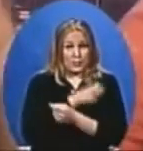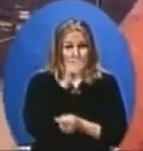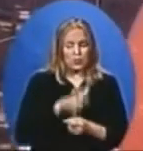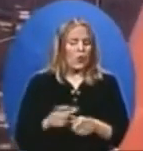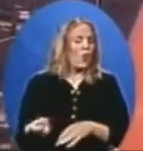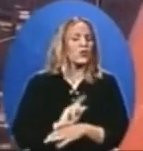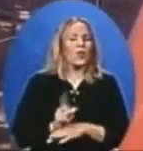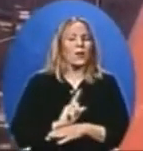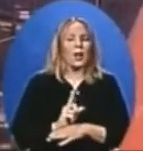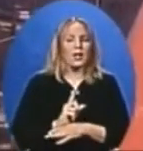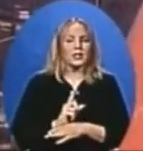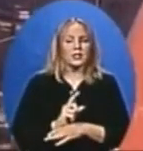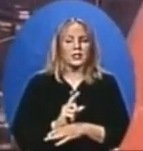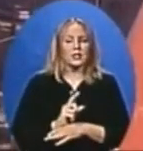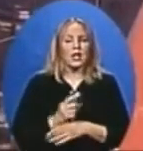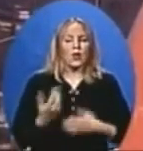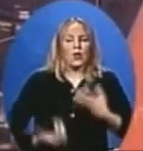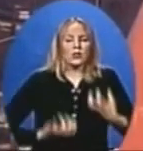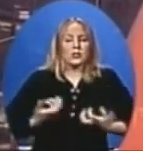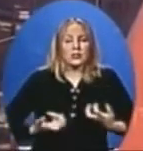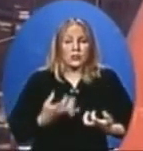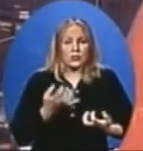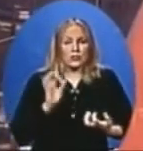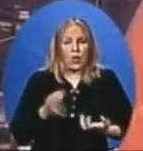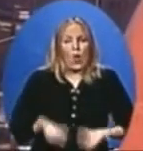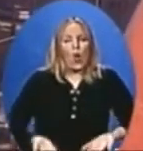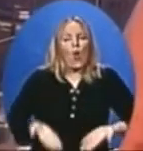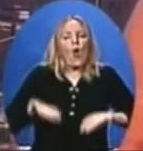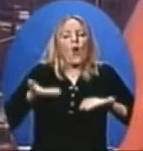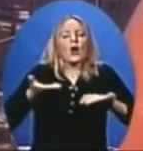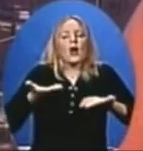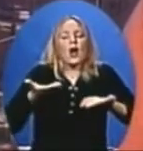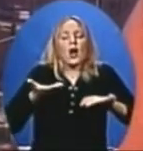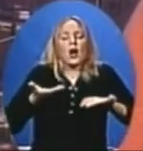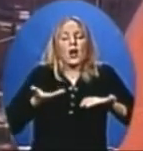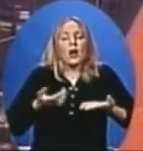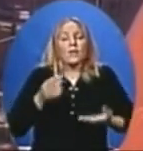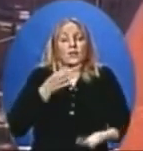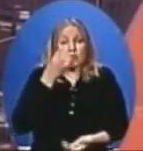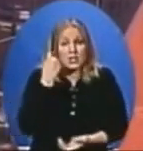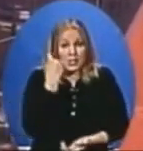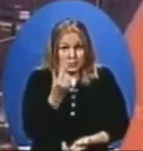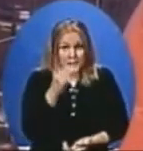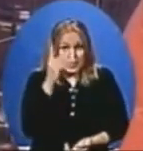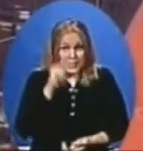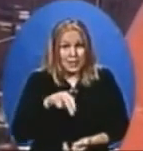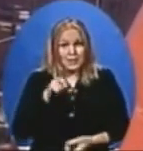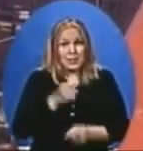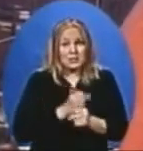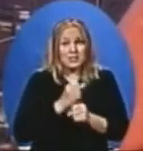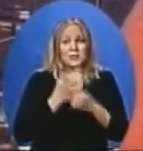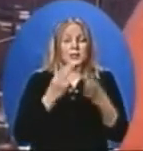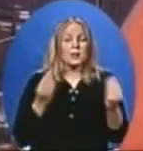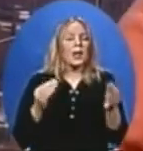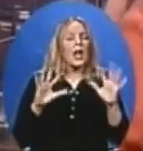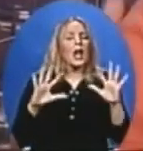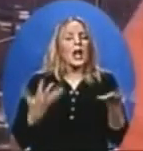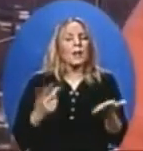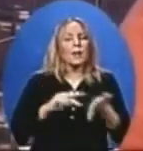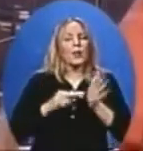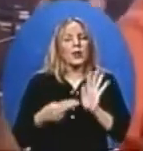באופן אוטומטית, רמת האוקסיטוצין שלו עולה, ואם שאלת את עצמך, דן, ואתה מתעסק בזה הרבה,